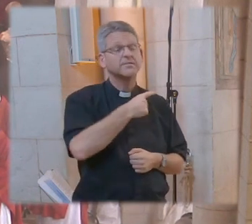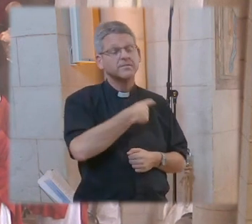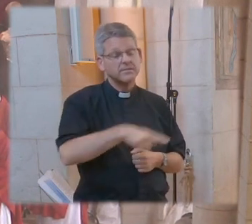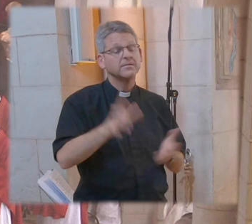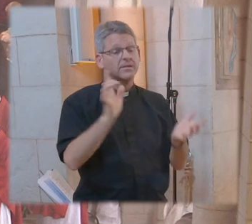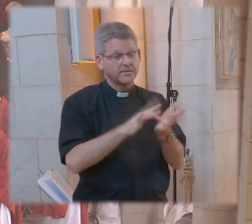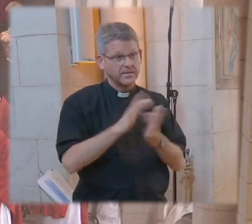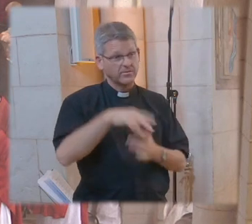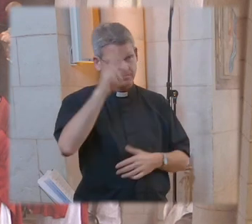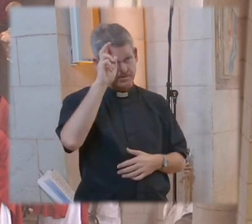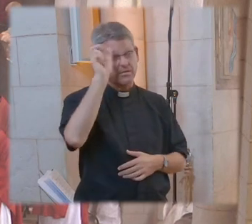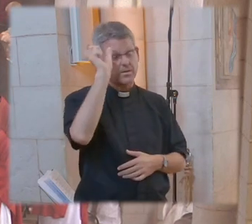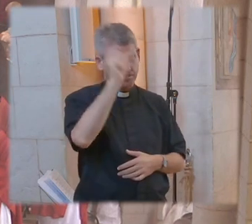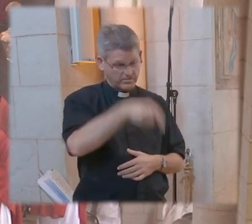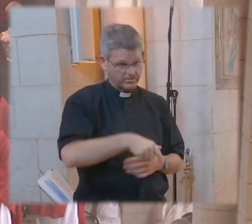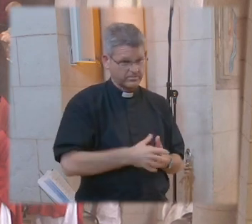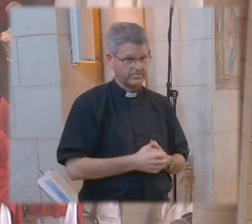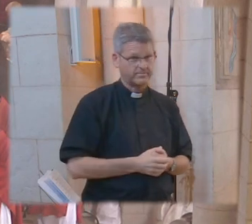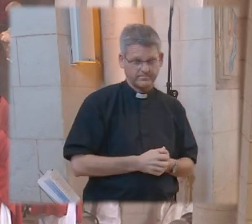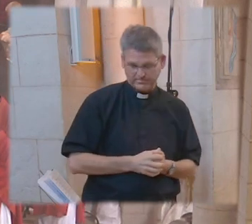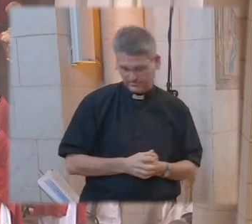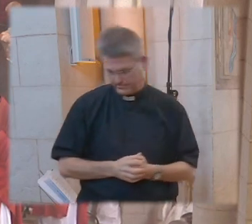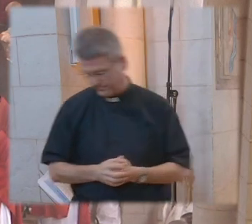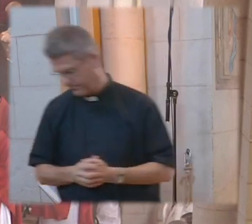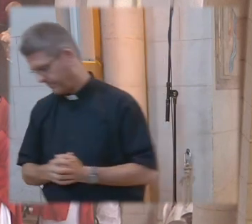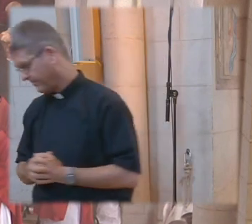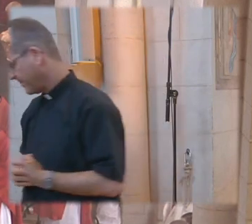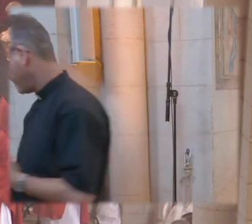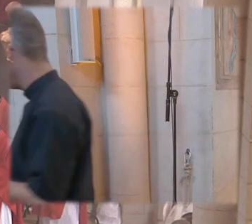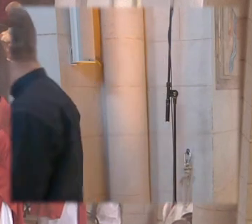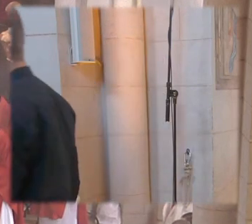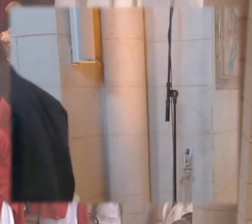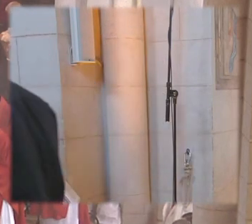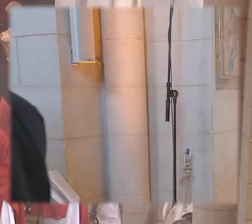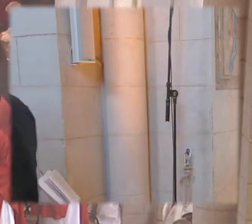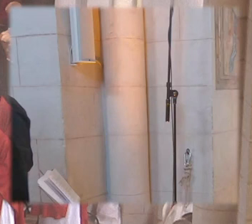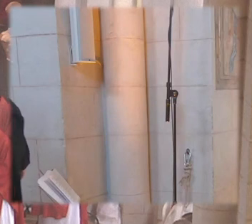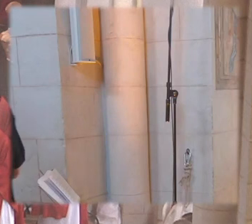Sünden. Tut dies zu meinem Gedächtnis.